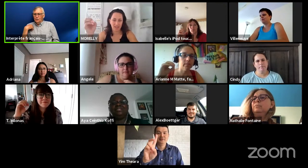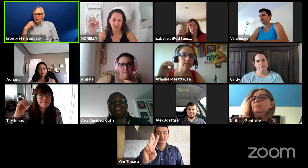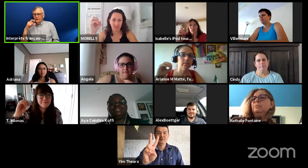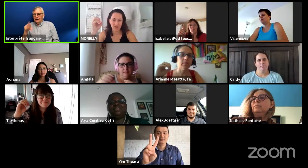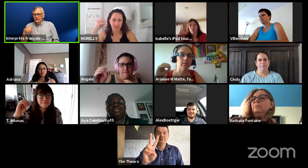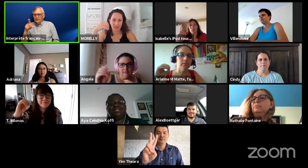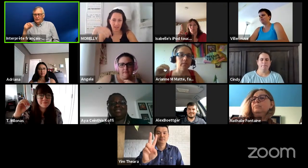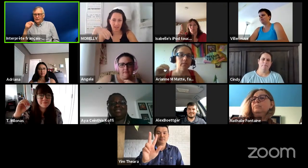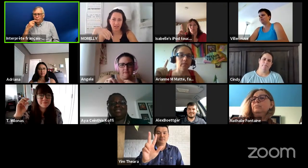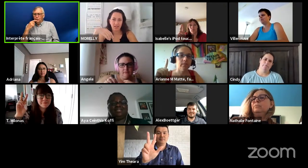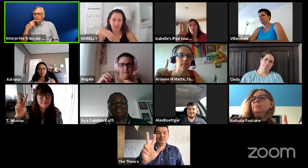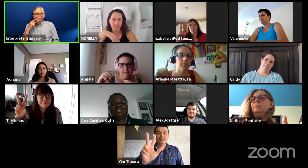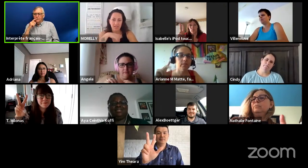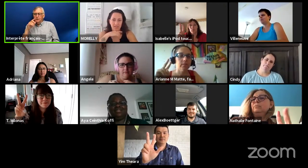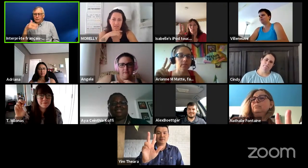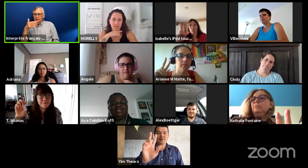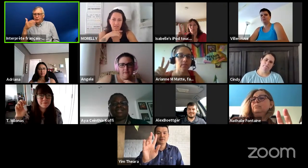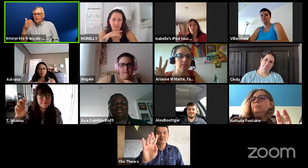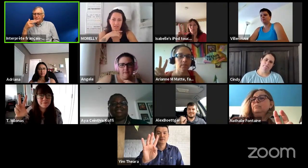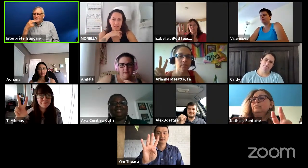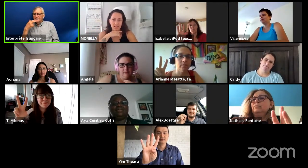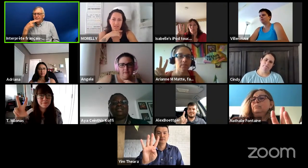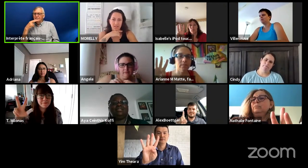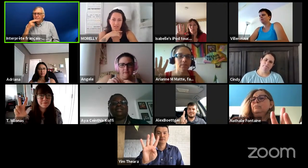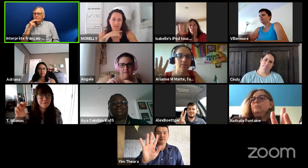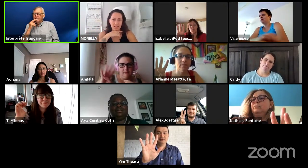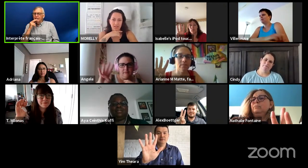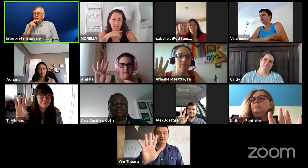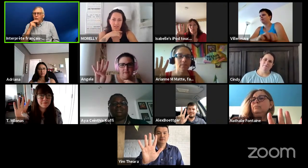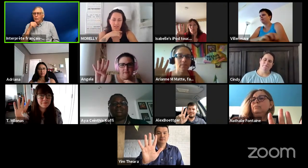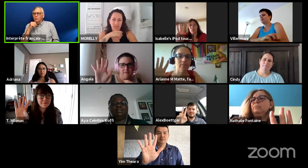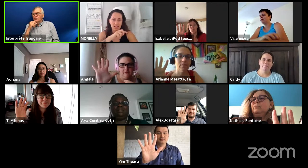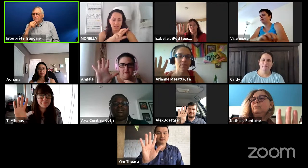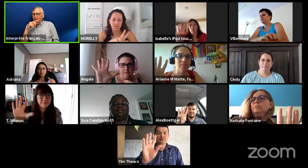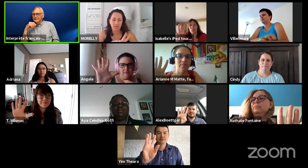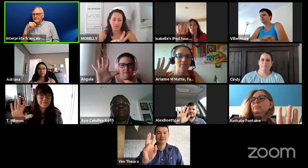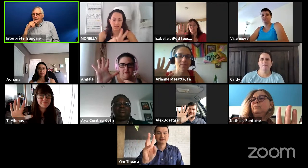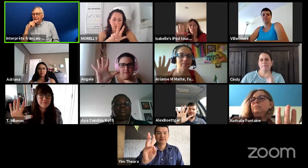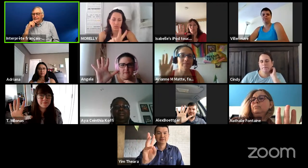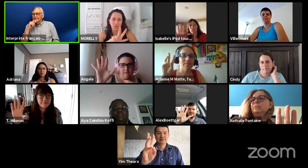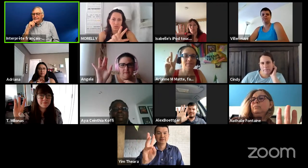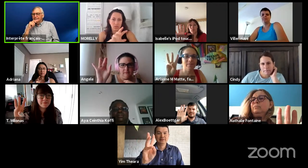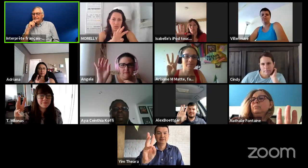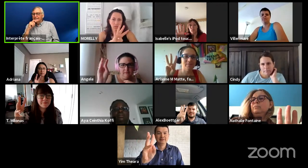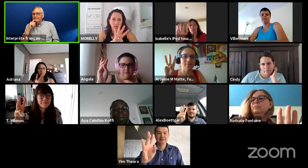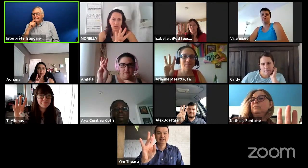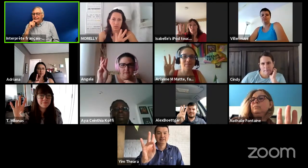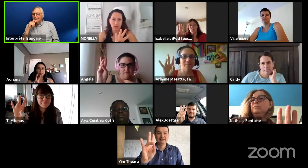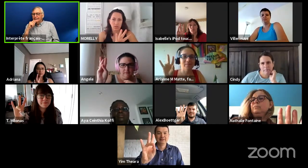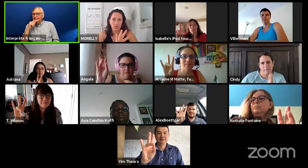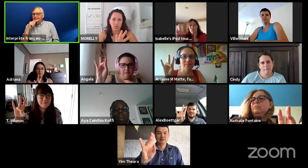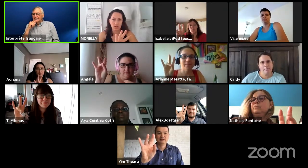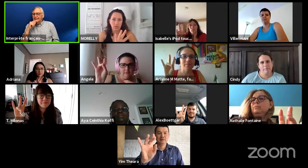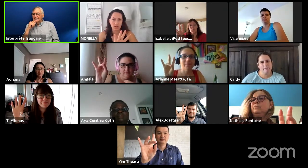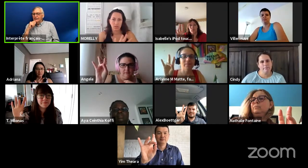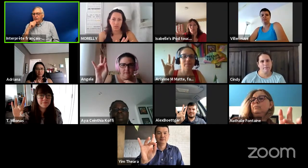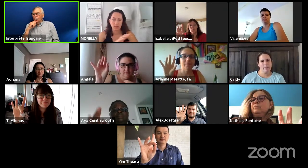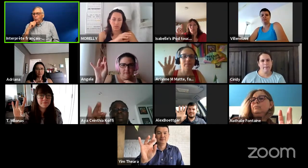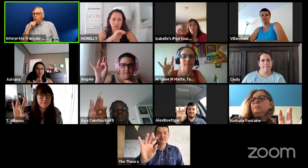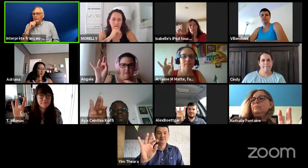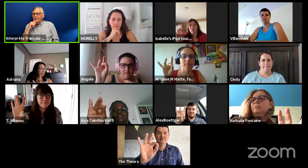Donc, je vais débuter, je vais recommencer avec un peu plus de vitesse. 5, 6,